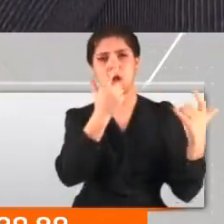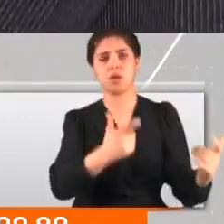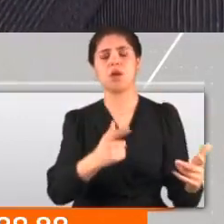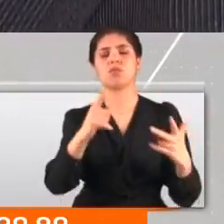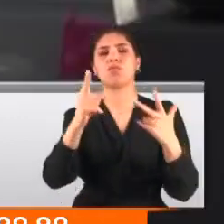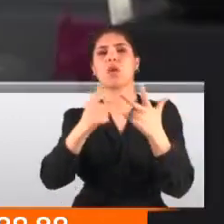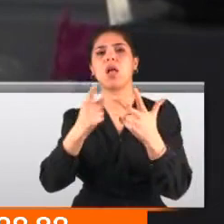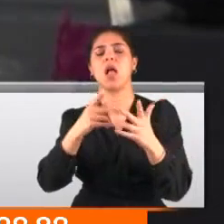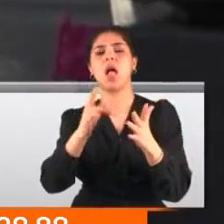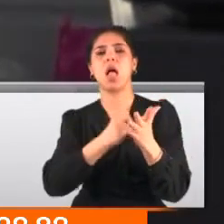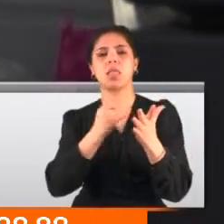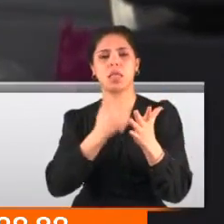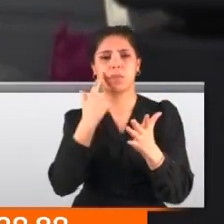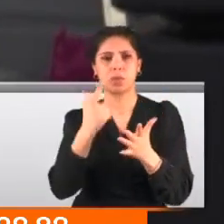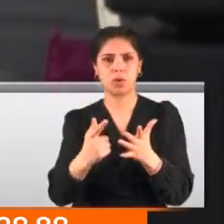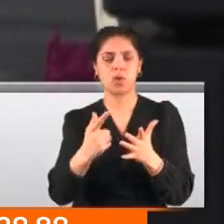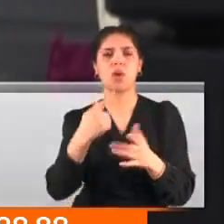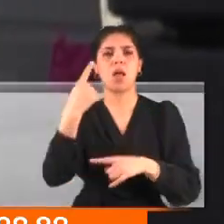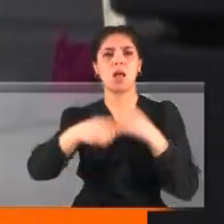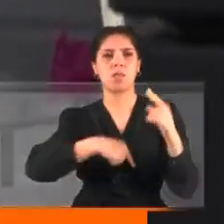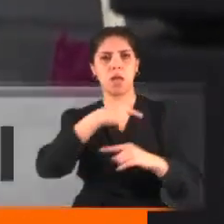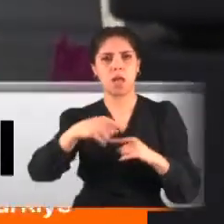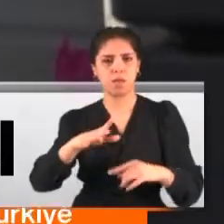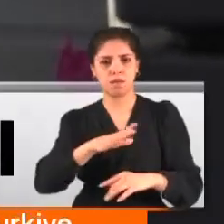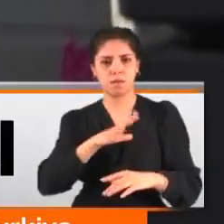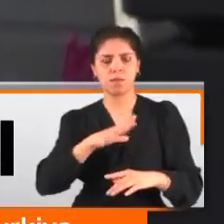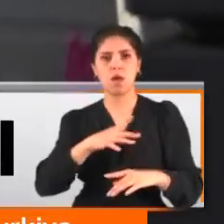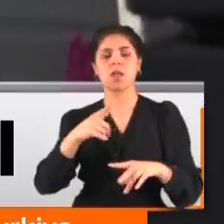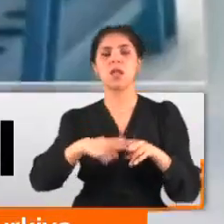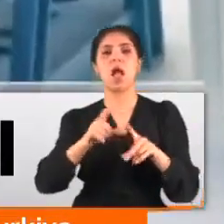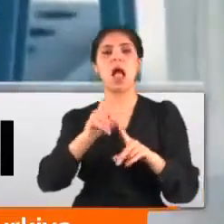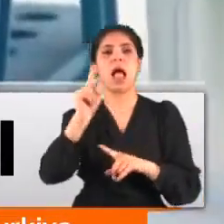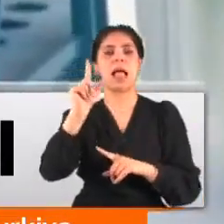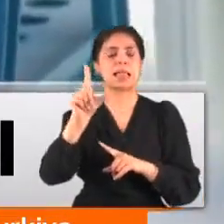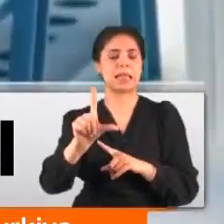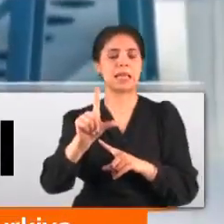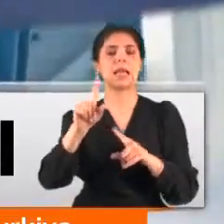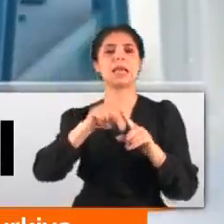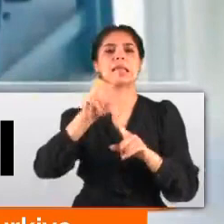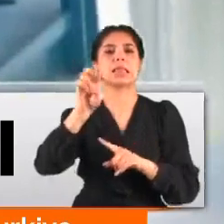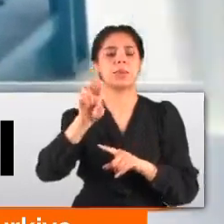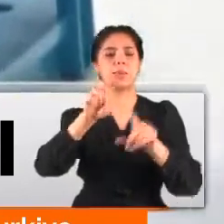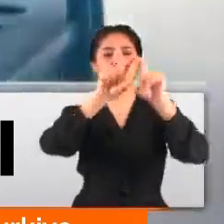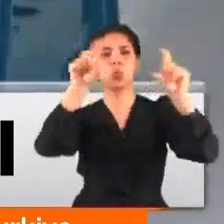ve Adıyaman'da. Yakınlarını arayanlar için Adli Tıp Kurumu özel ekip kurdu.